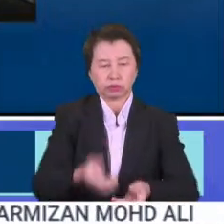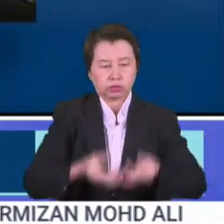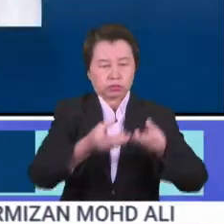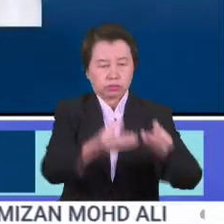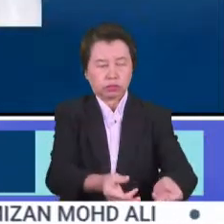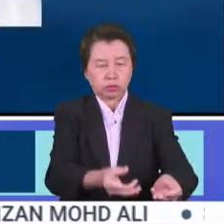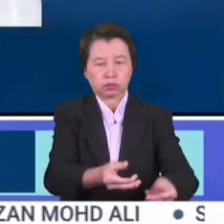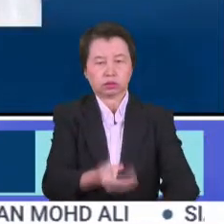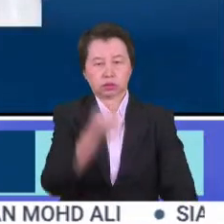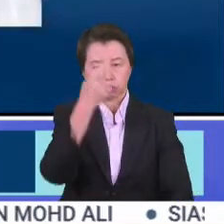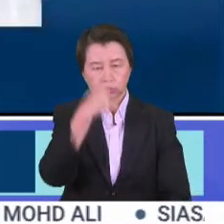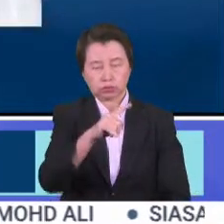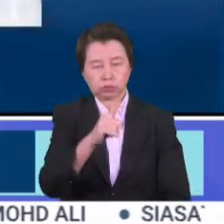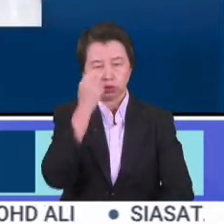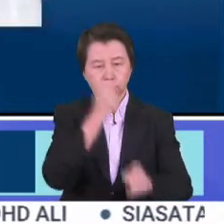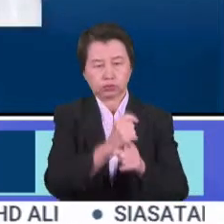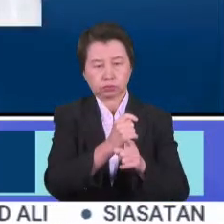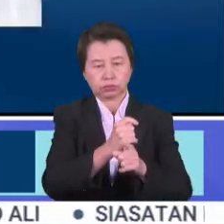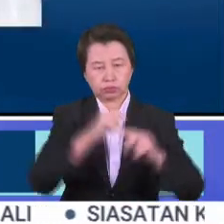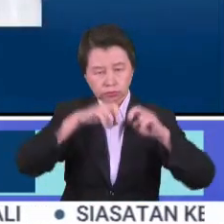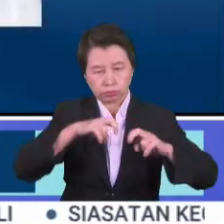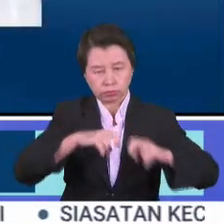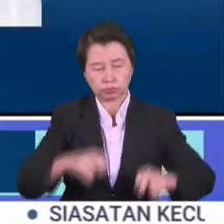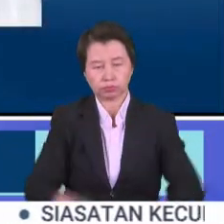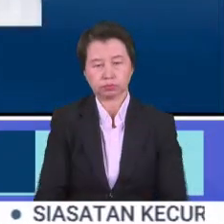diserahkan kepada Mardi untuk tujuan analisis.